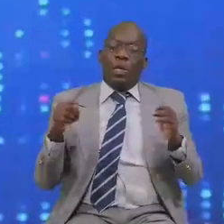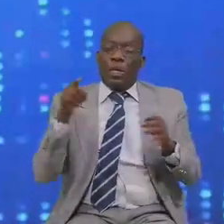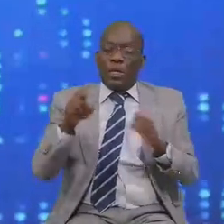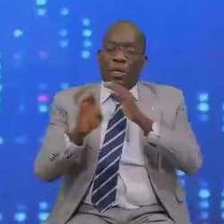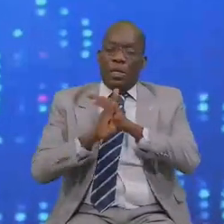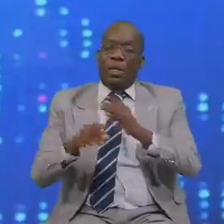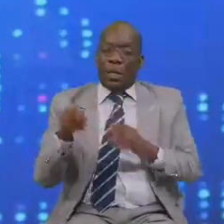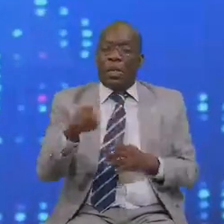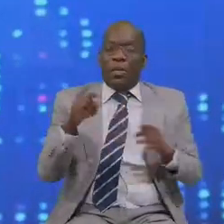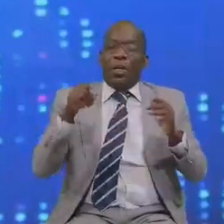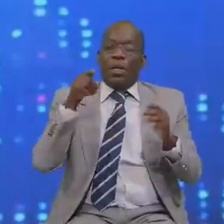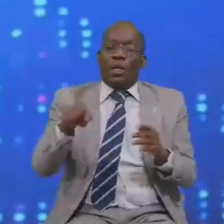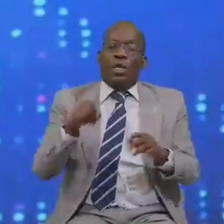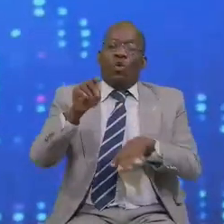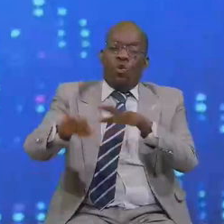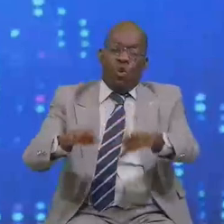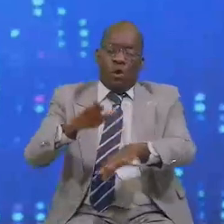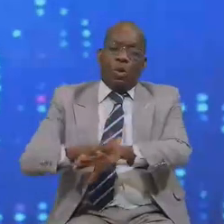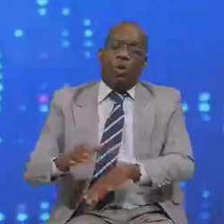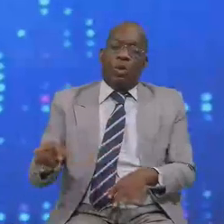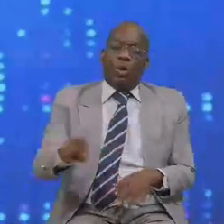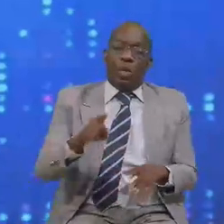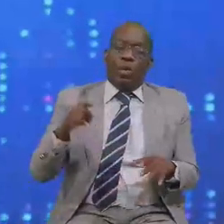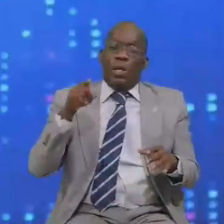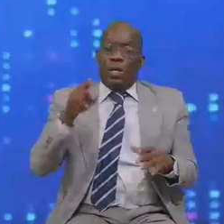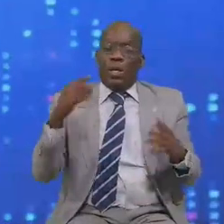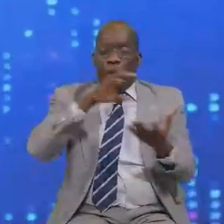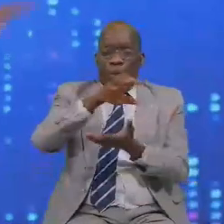Et grimpe sur eux.